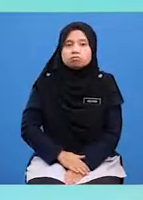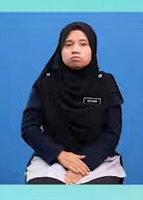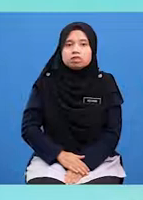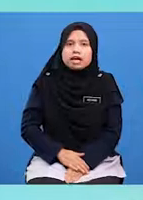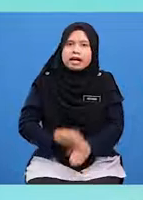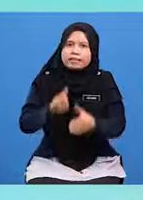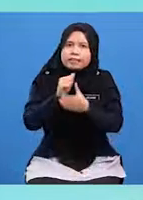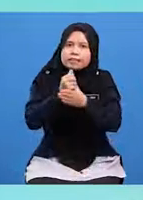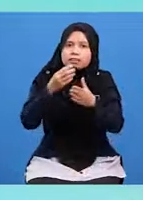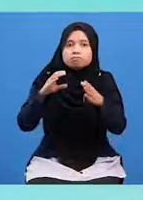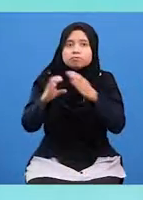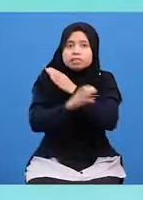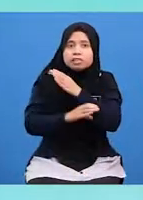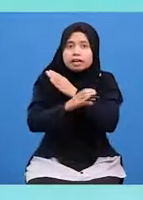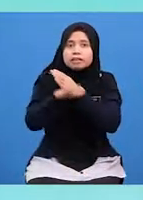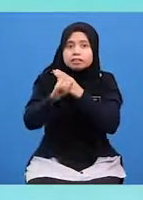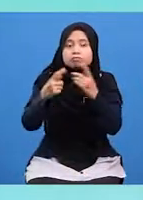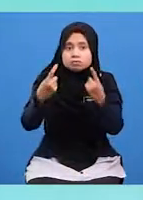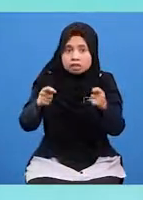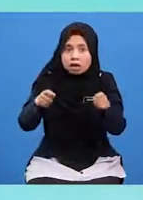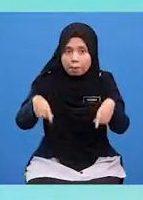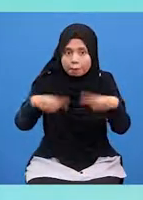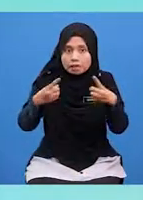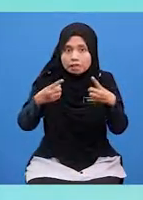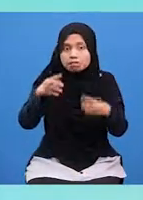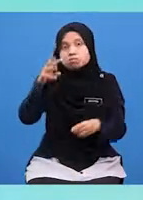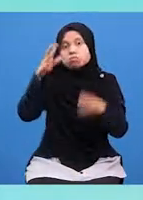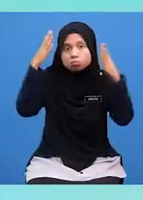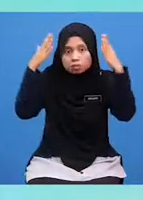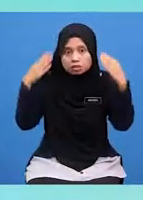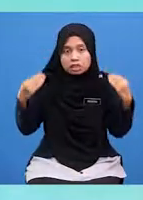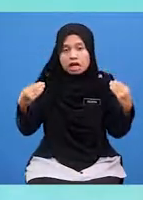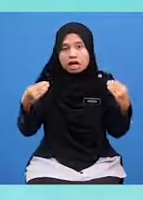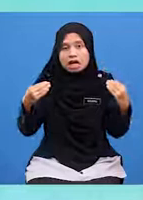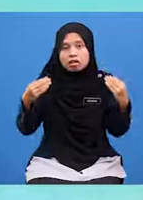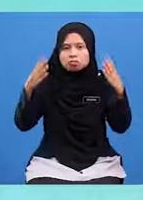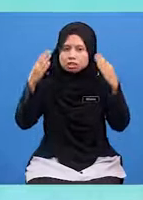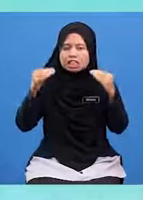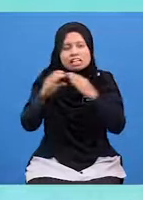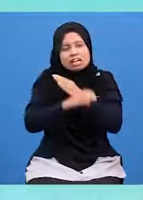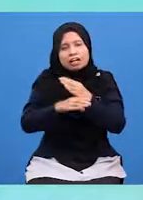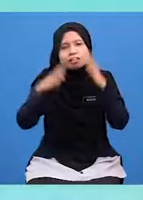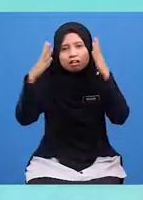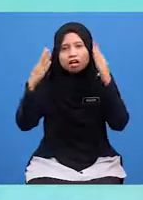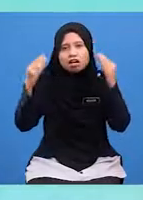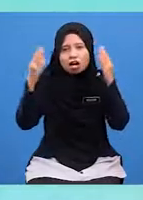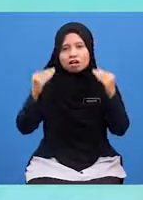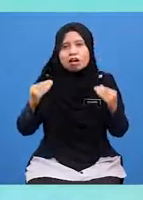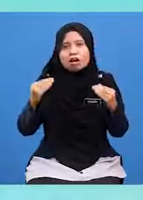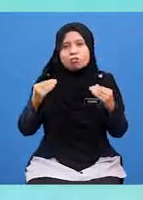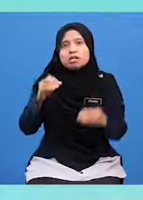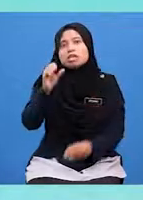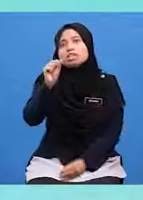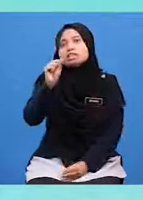Antara negara yang telah dijajahinya ialah Mesir, Libya, Algiers, Palestin,